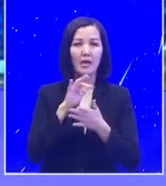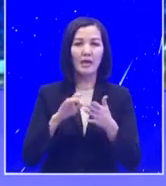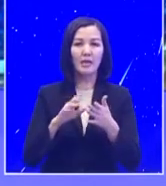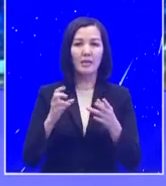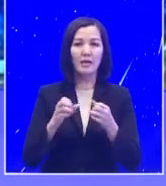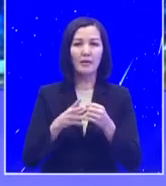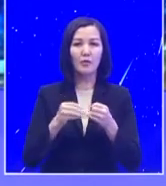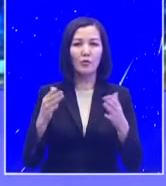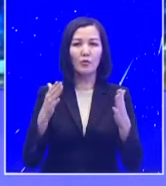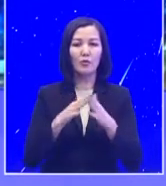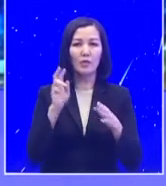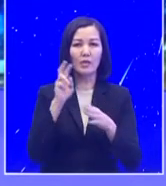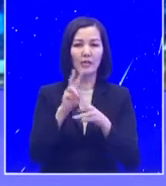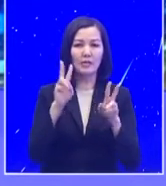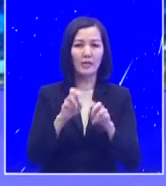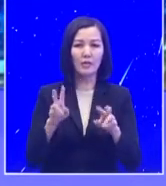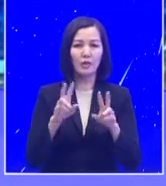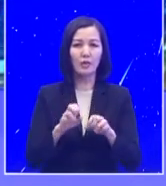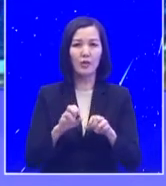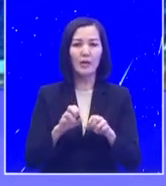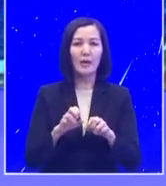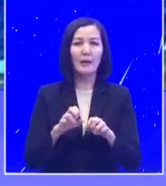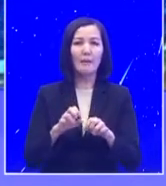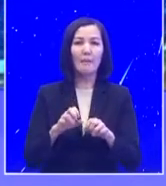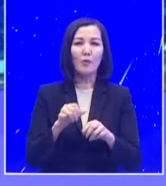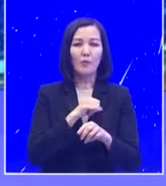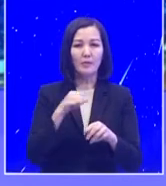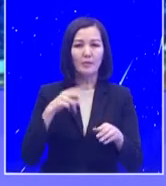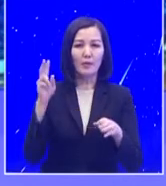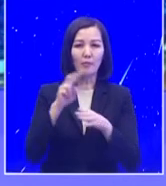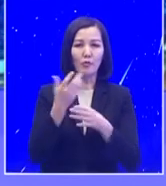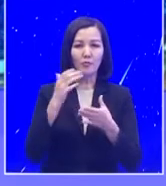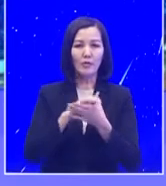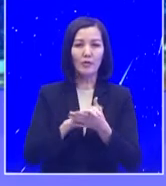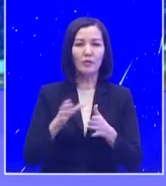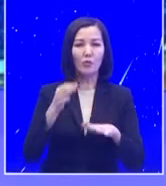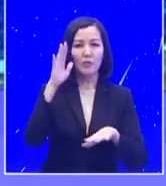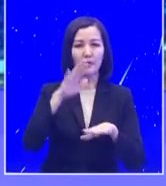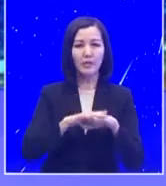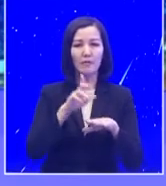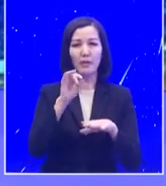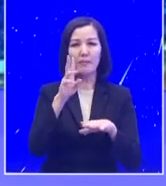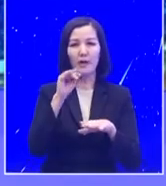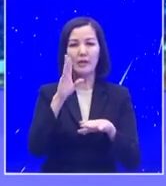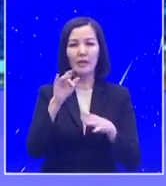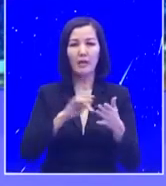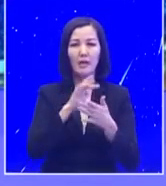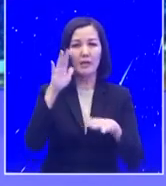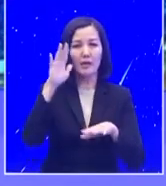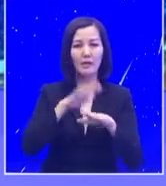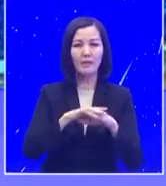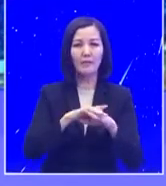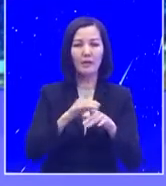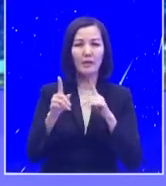Қаладаға бірнеше үй ауласында тексерді. 100 рет естігенше, 1 рет көр деген. Амандық Баталовта бұл жолы қала әкімінің